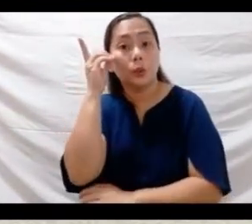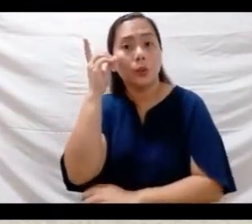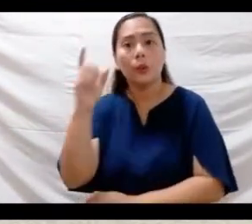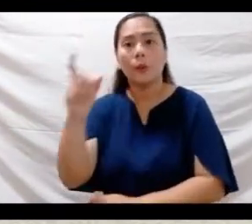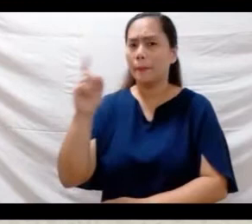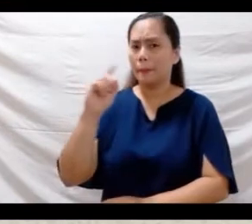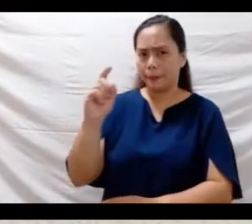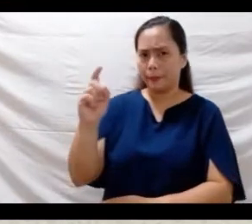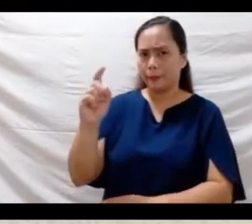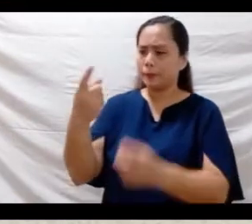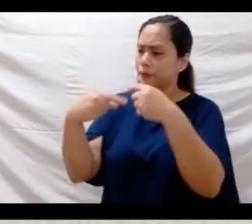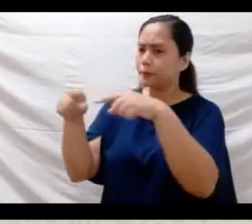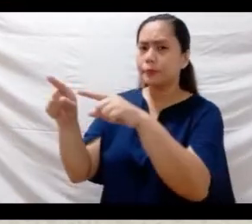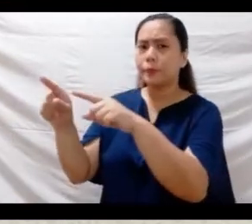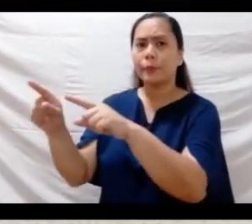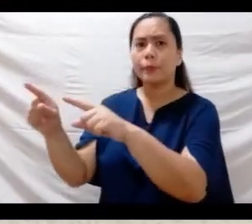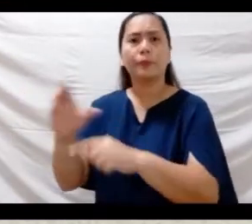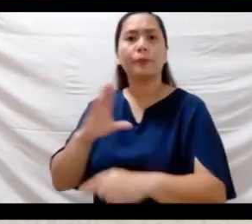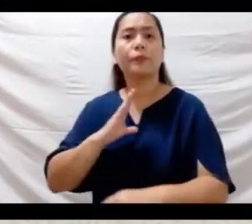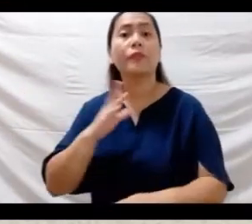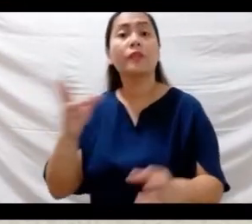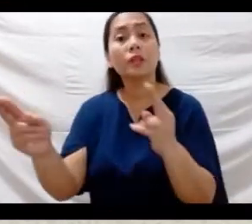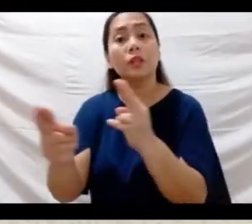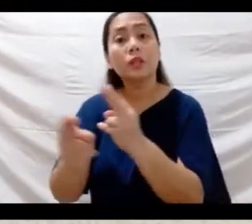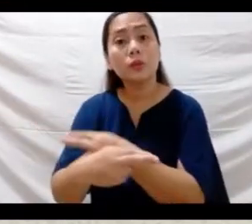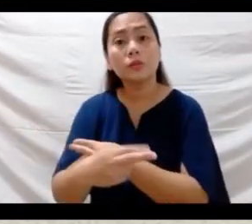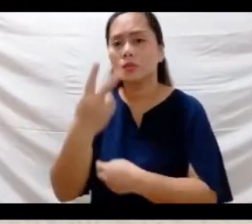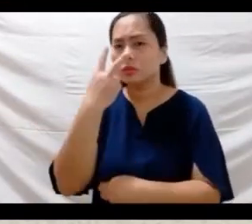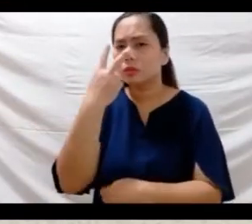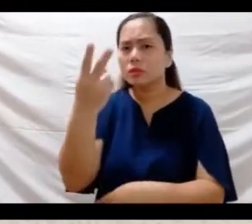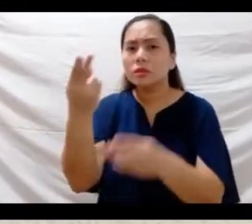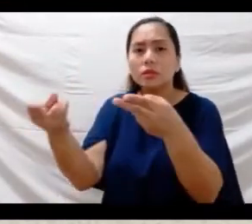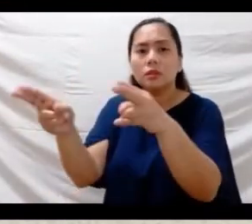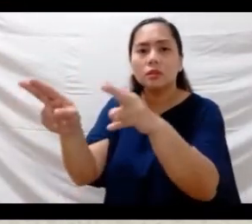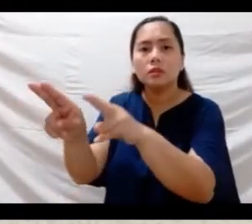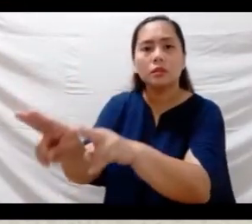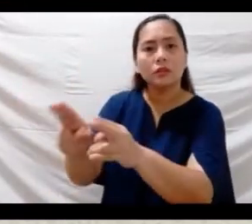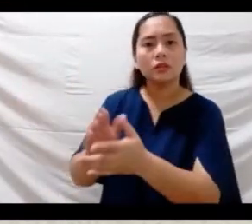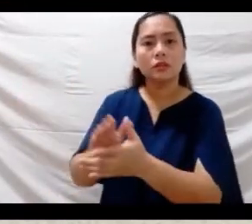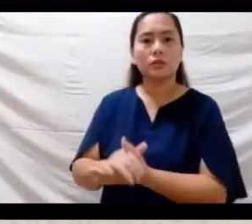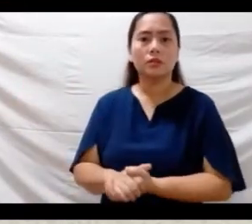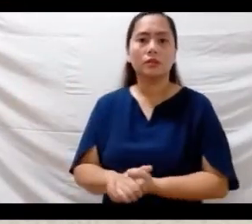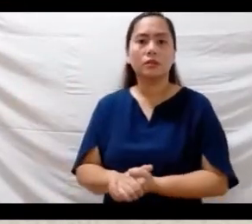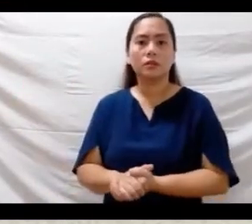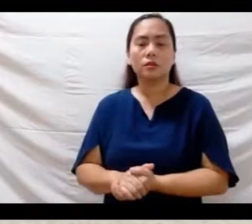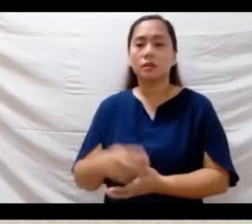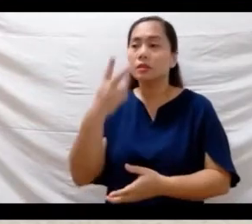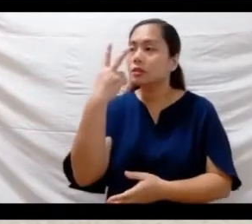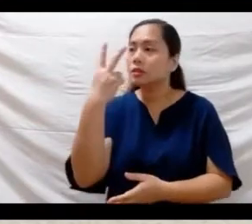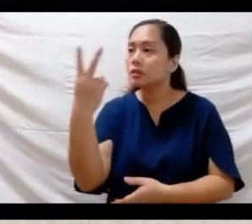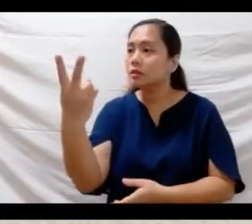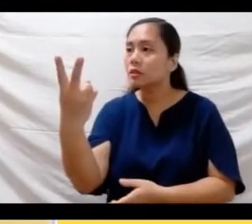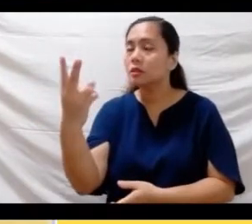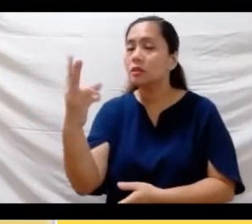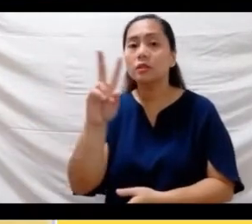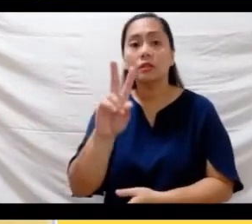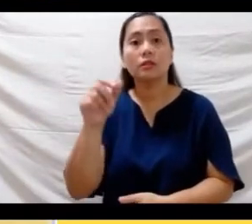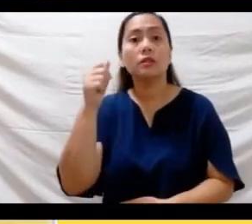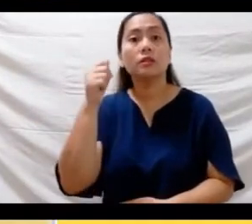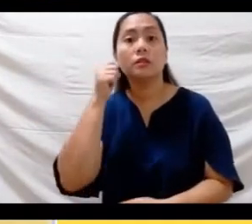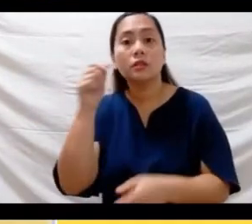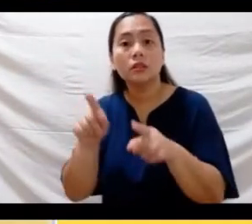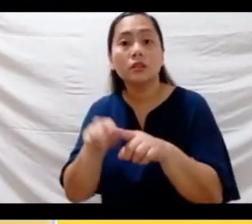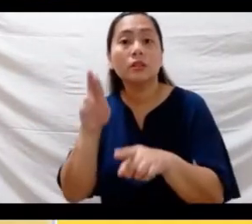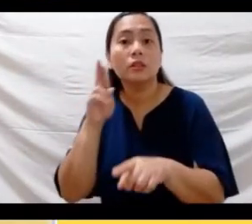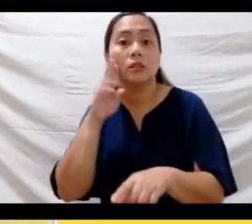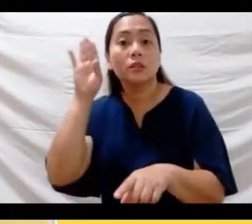siyang nagpunta sa sala upang tingnan ang nagaganap doon. Nadatnan ni Dino ang kanyang Ate Rowena